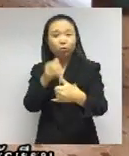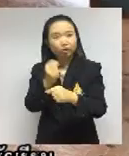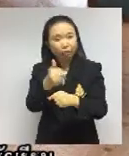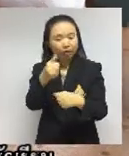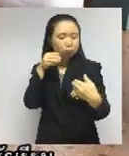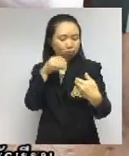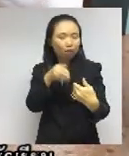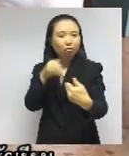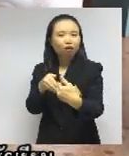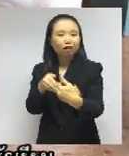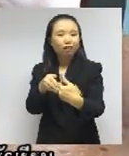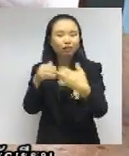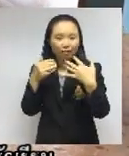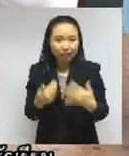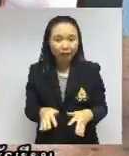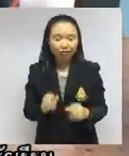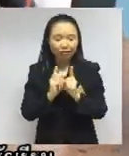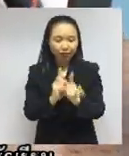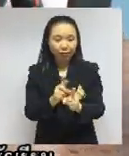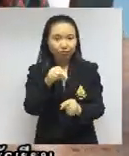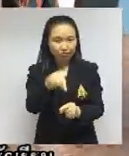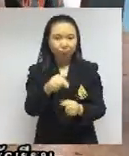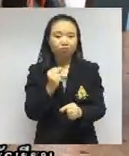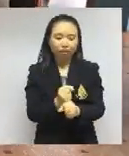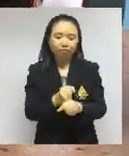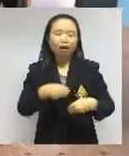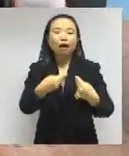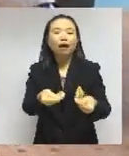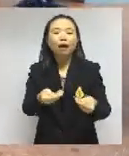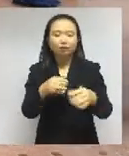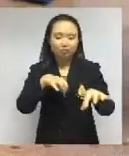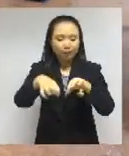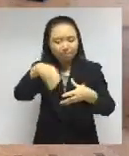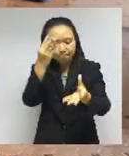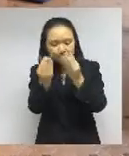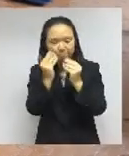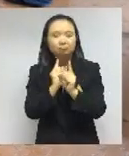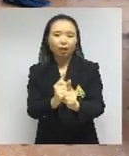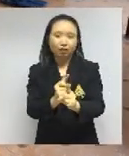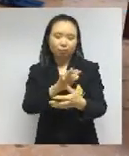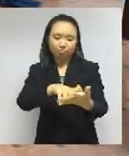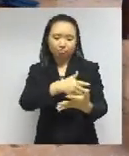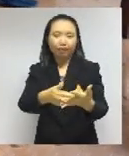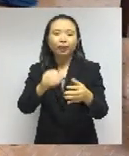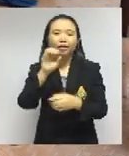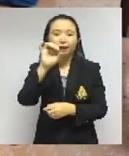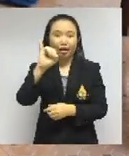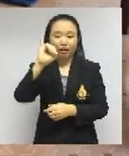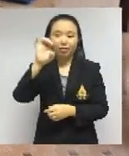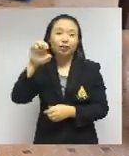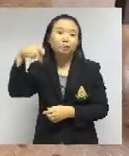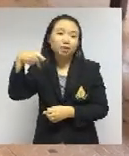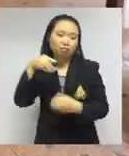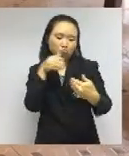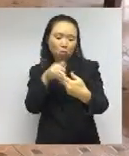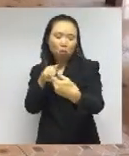ของนักเรียนจากการวิเคราะห์ความสามารถของนักเรียนและจัดกิจกรรมตามเป้าหมายตามแผนการจัดการศึ